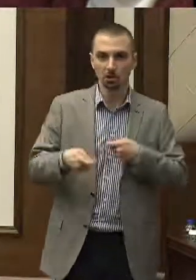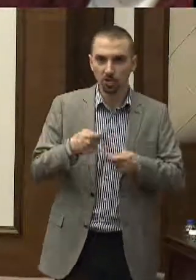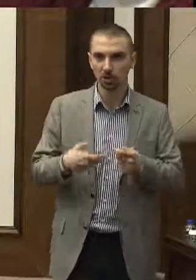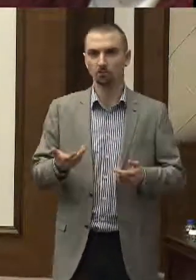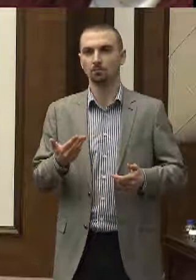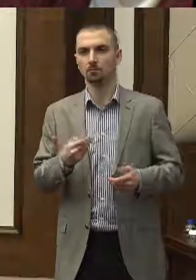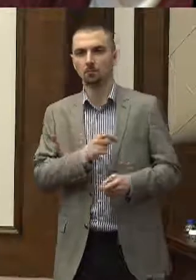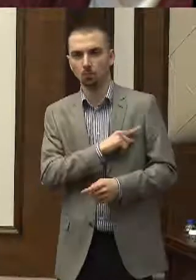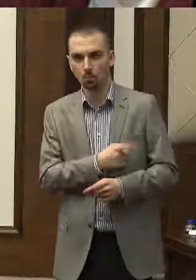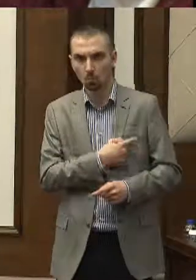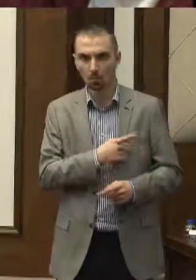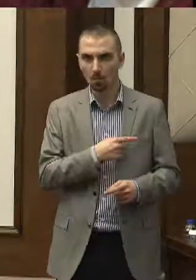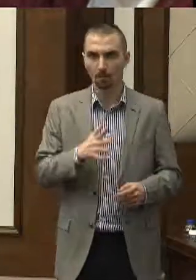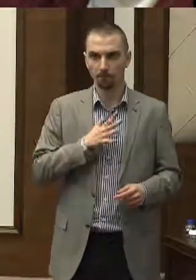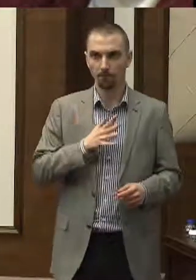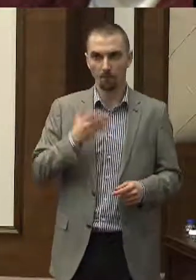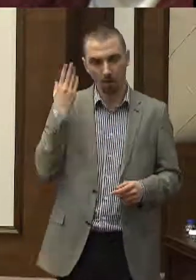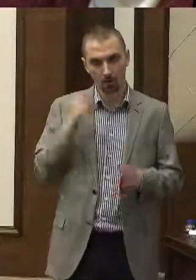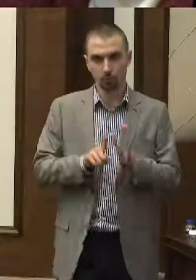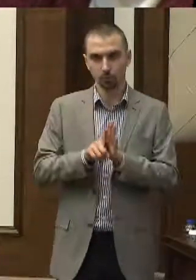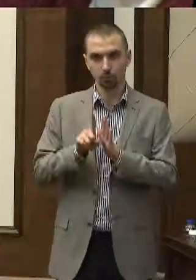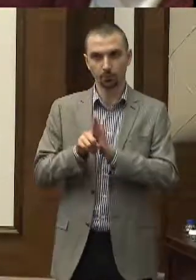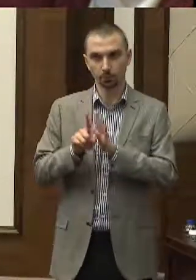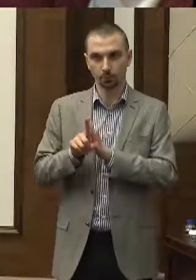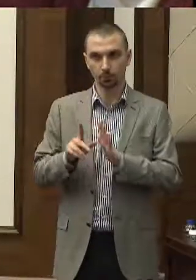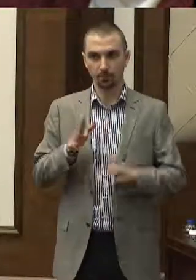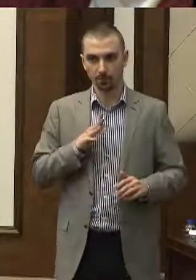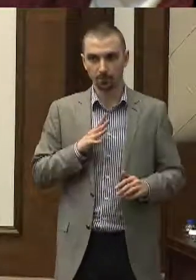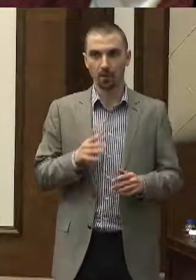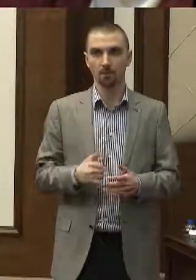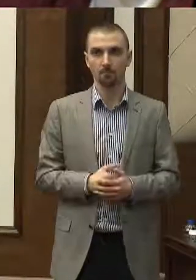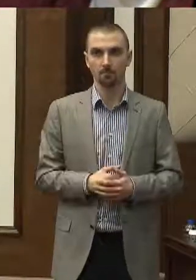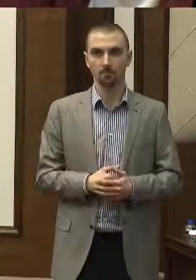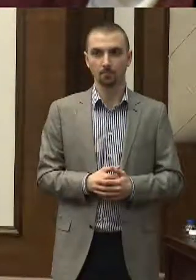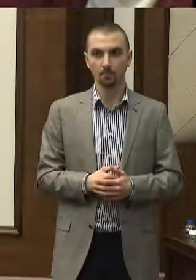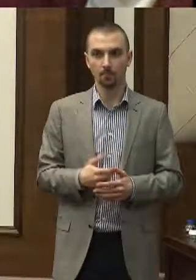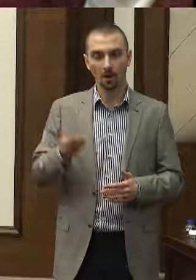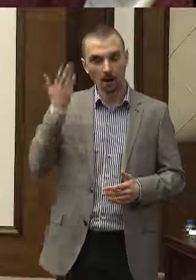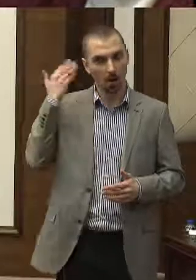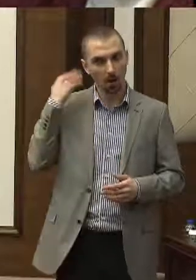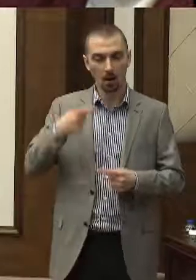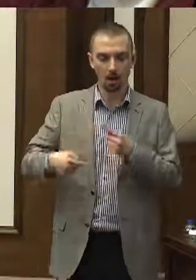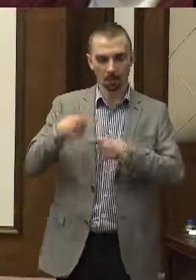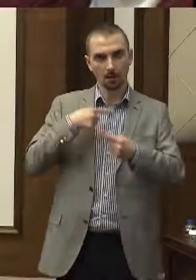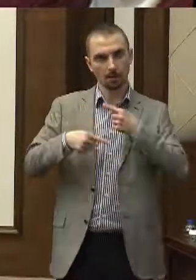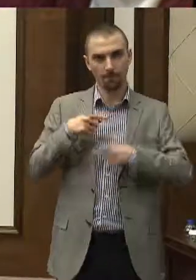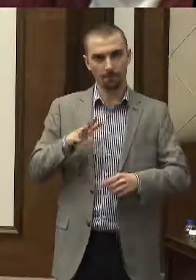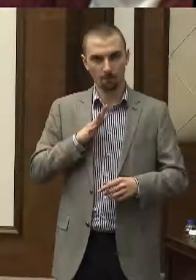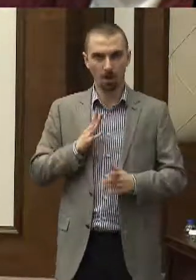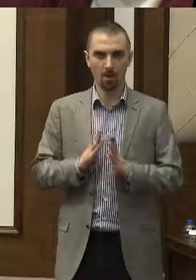bu mal varlıklarını da istediği gibi tasarruf eden bir hüviyete, kimliğe zaten bizim medeniyet köklerimizde var